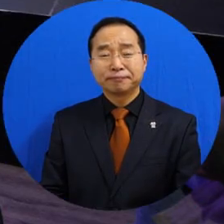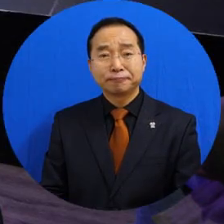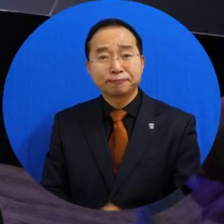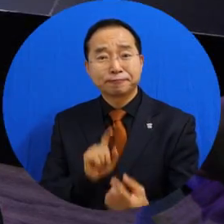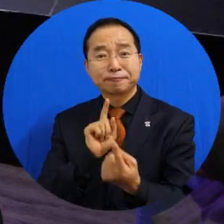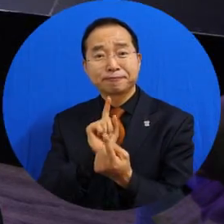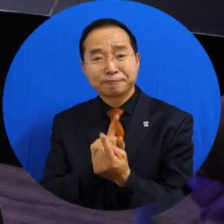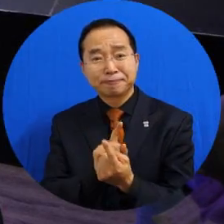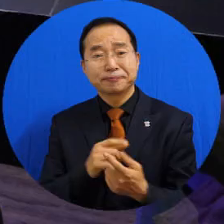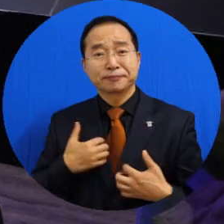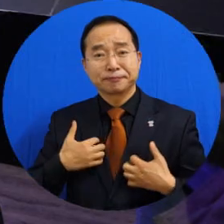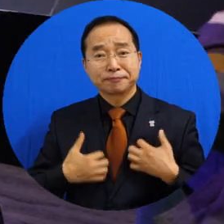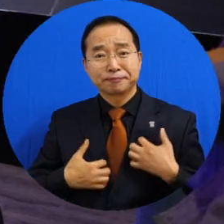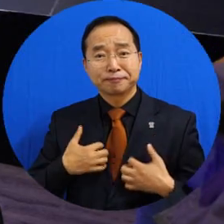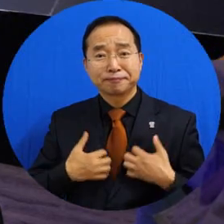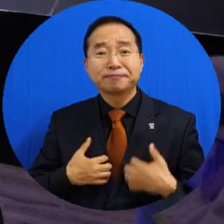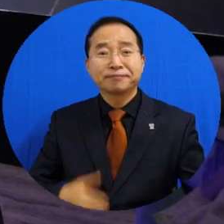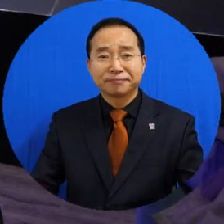이렇게 만나서 반갑습니다.